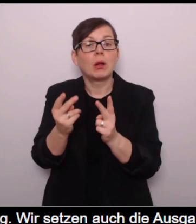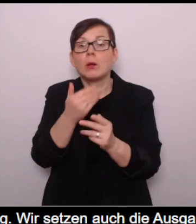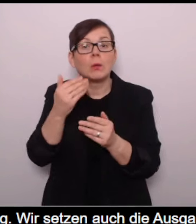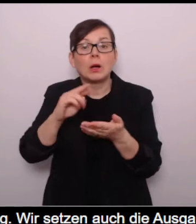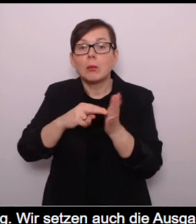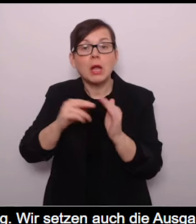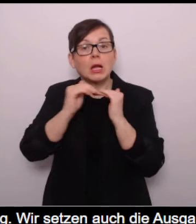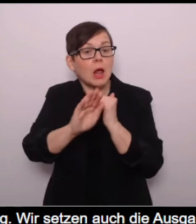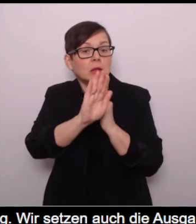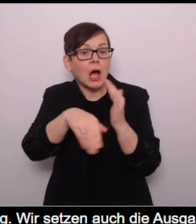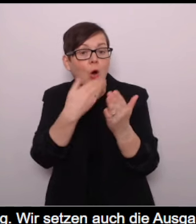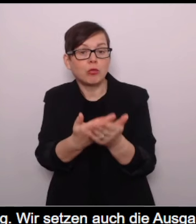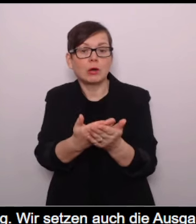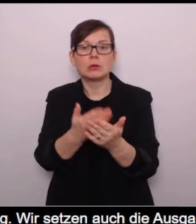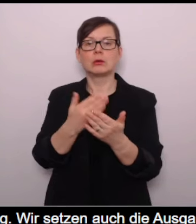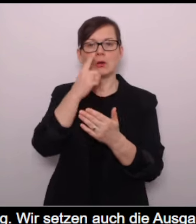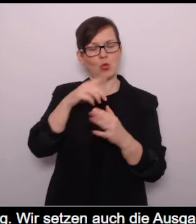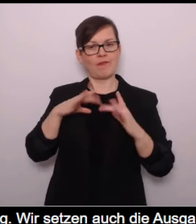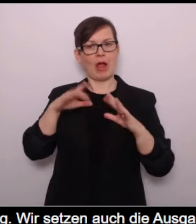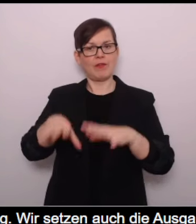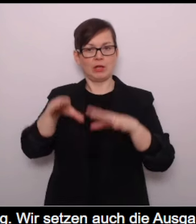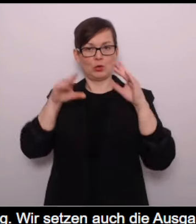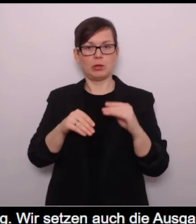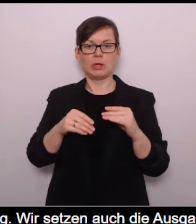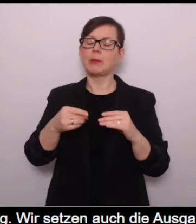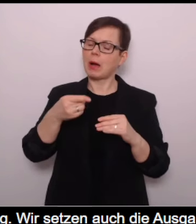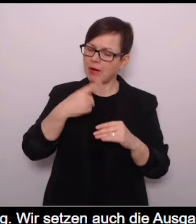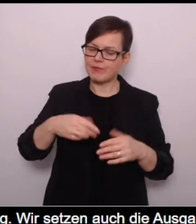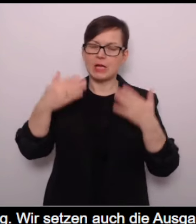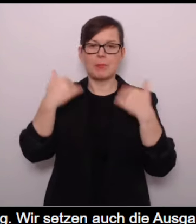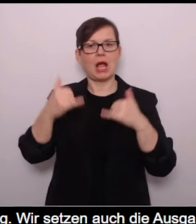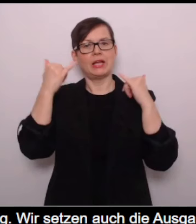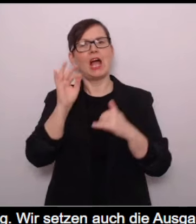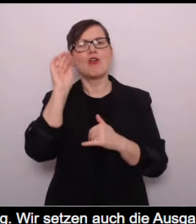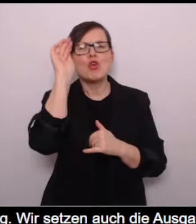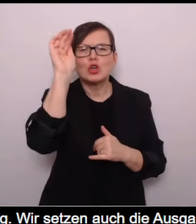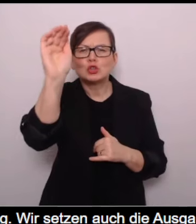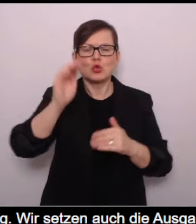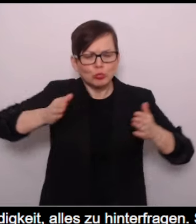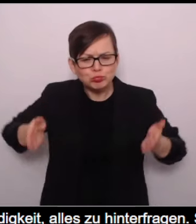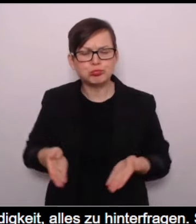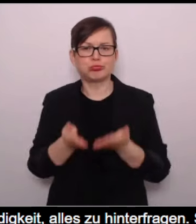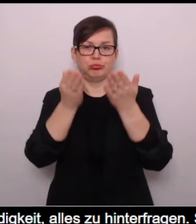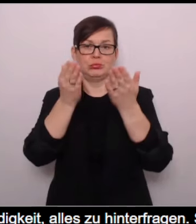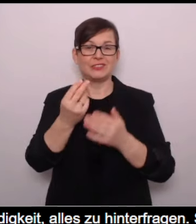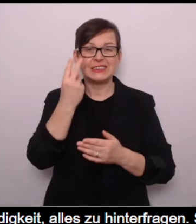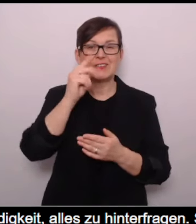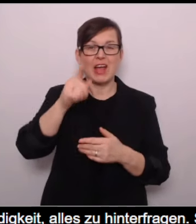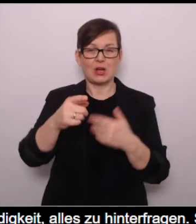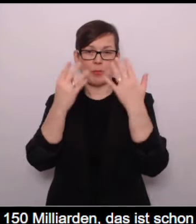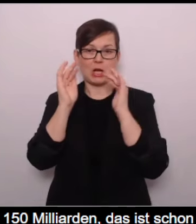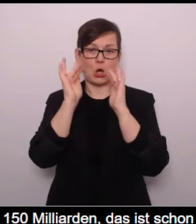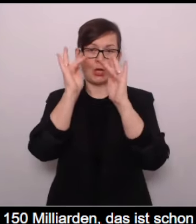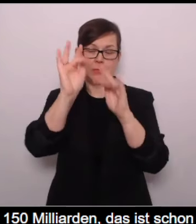das in besonderer Weise? Weil das zum Beispiel eine Aufgabe ist, die eigentlich gar nicht vorgesehen ist für die Länder. Eine rein freiwillige Aufgabe der Länder, wo wir